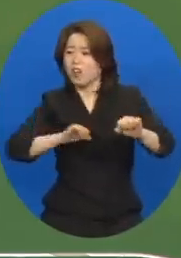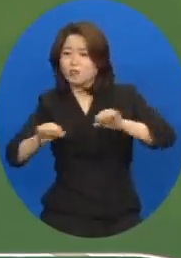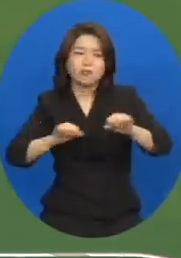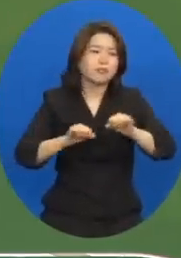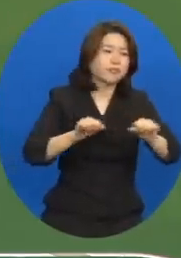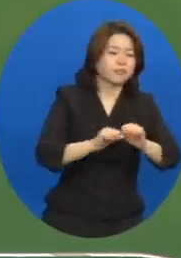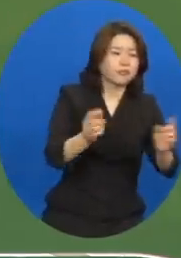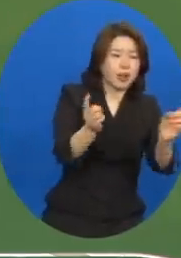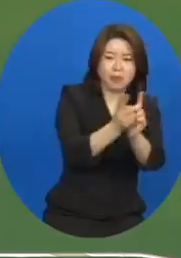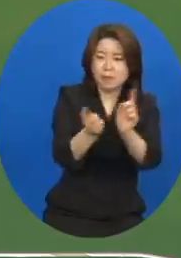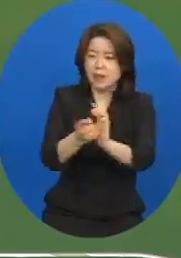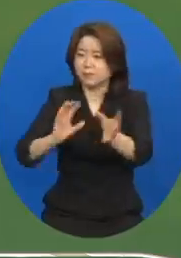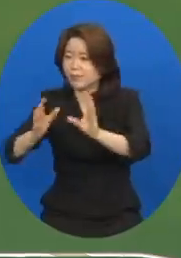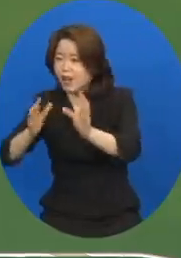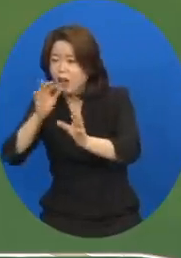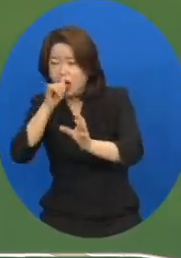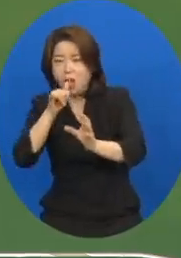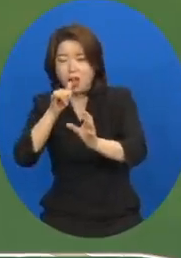움직입니다.